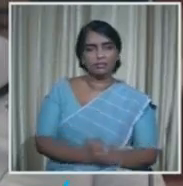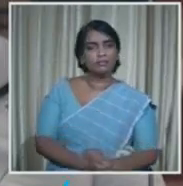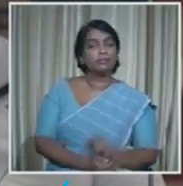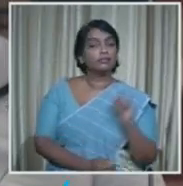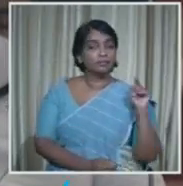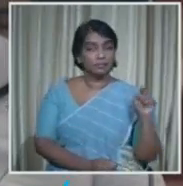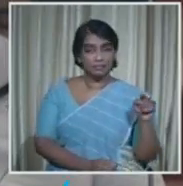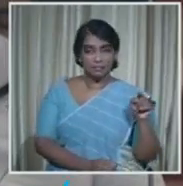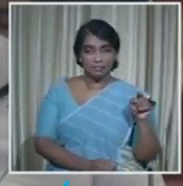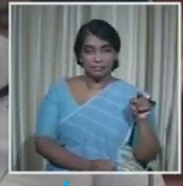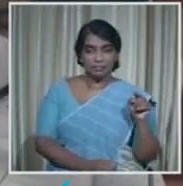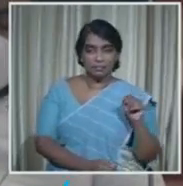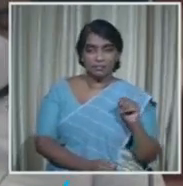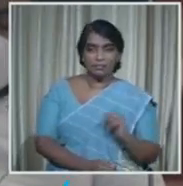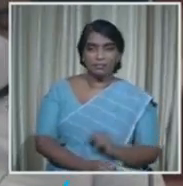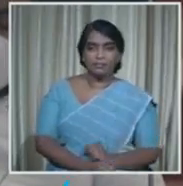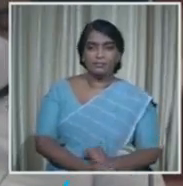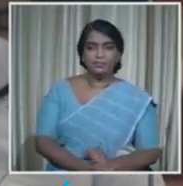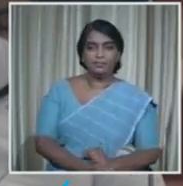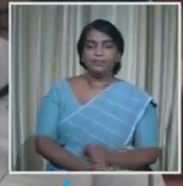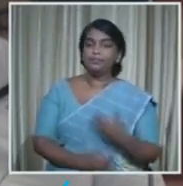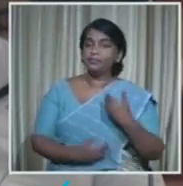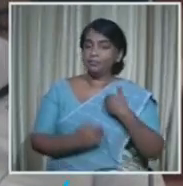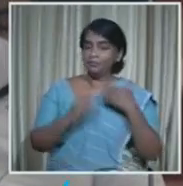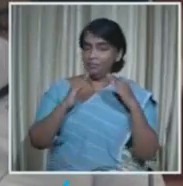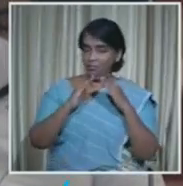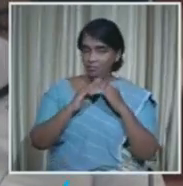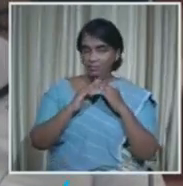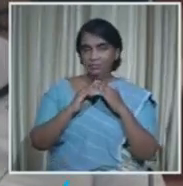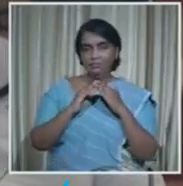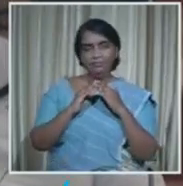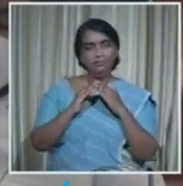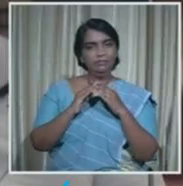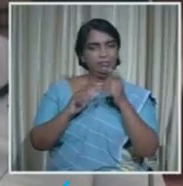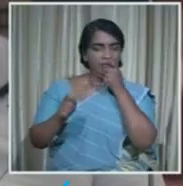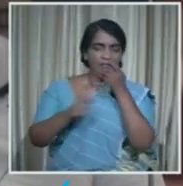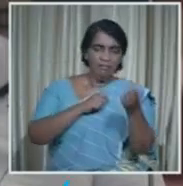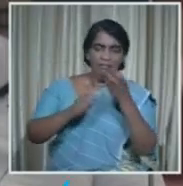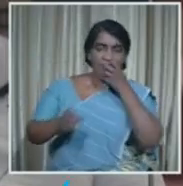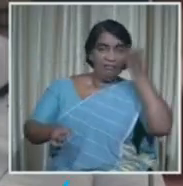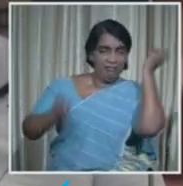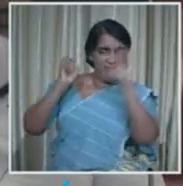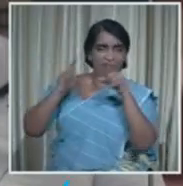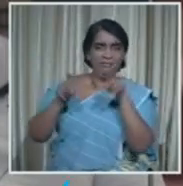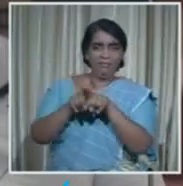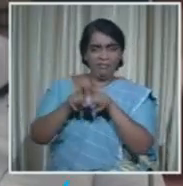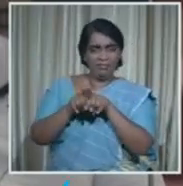එතනදී මගේ නිවසට ප්‍රහාරය එල්ල කළා